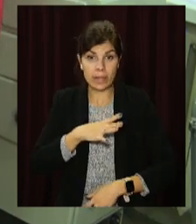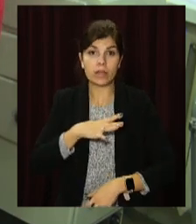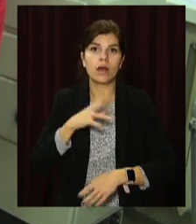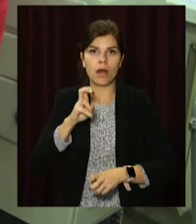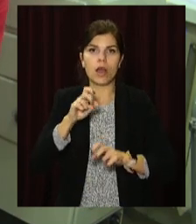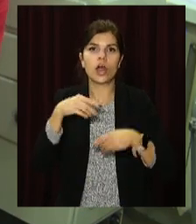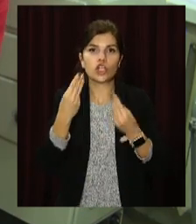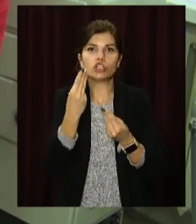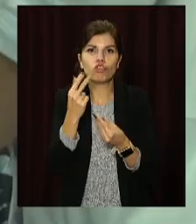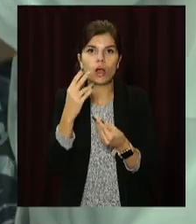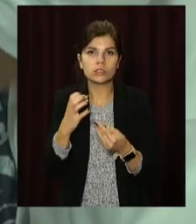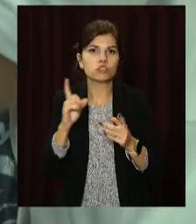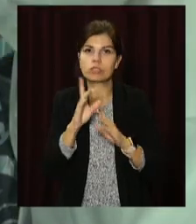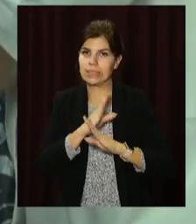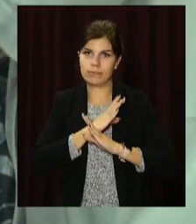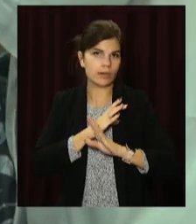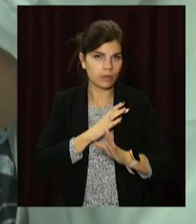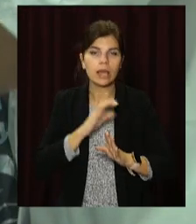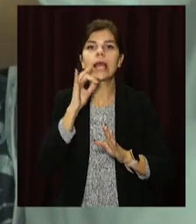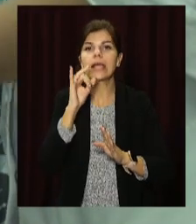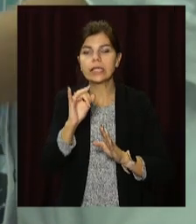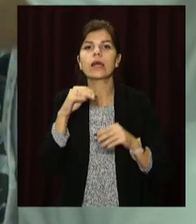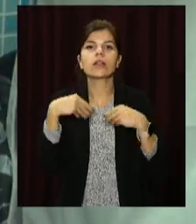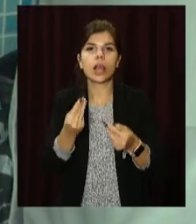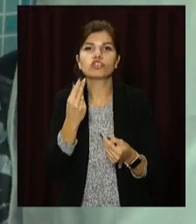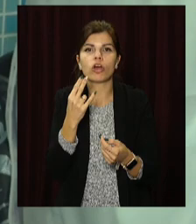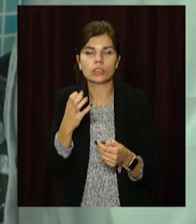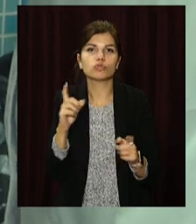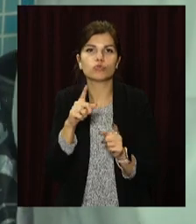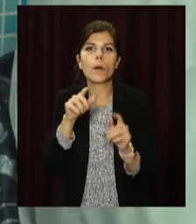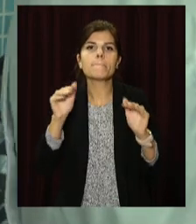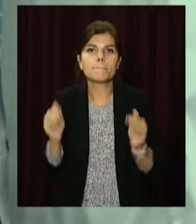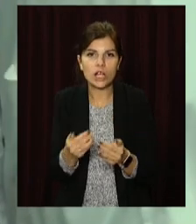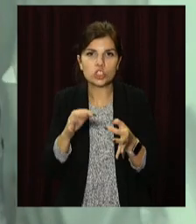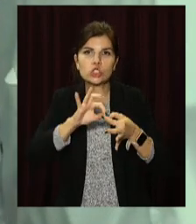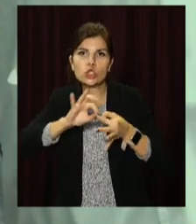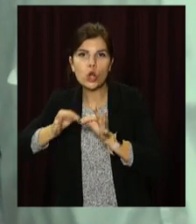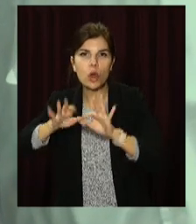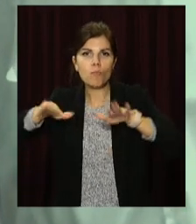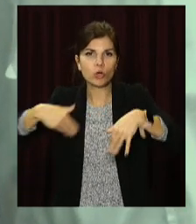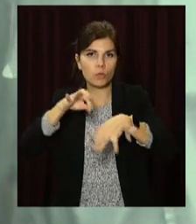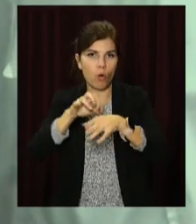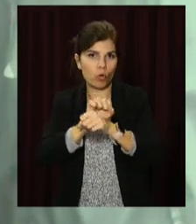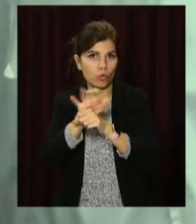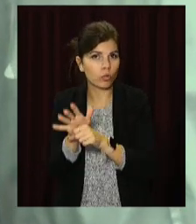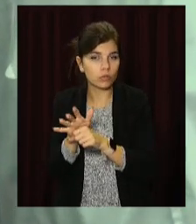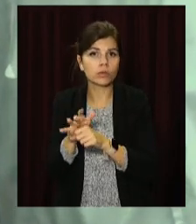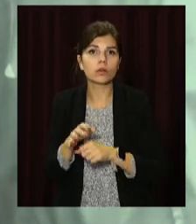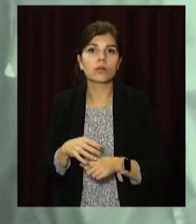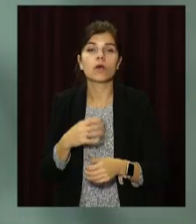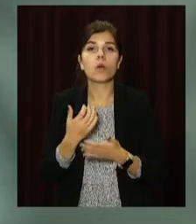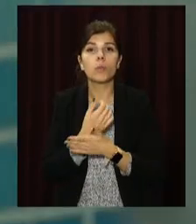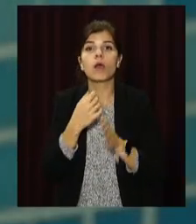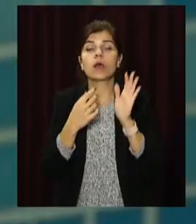смерті. З початку вакцинальної кампанії в країні зробили майже 17 мільйонів щеплень. Дводозну вакцинацію мають понад